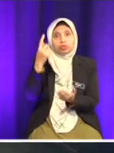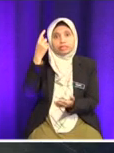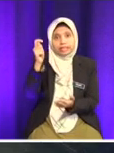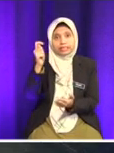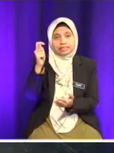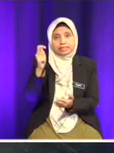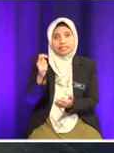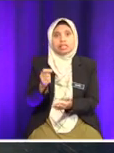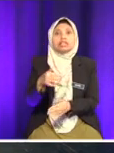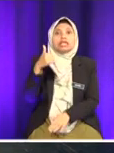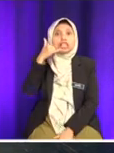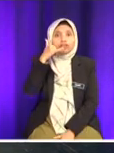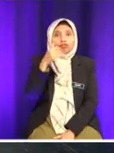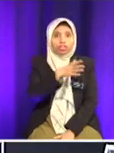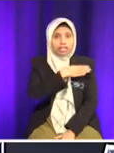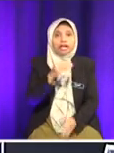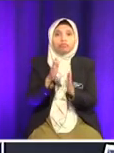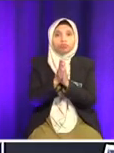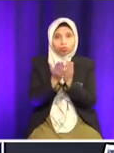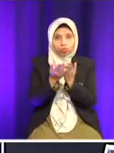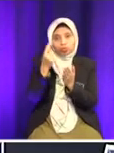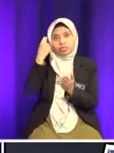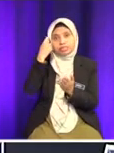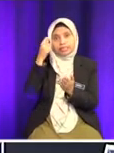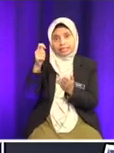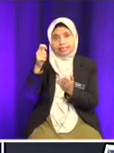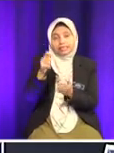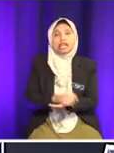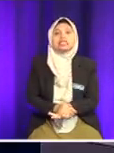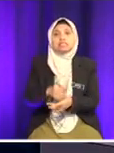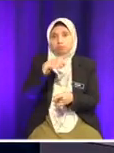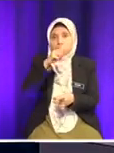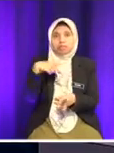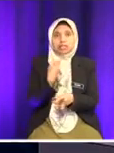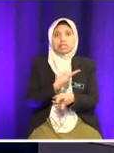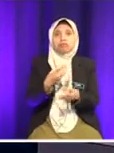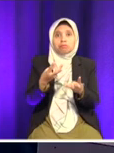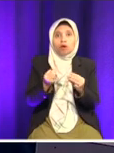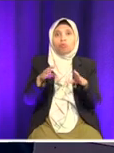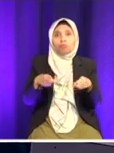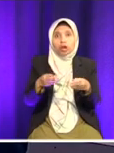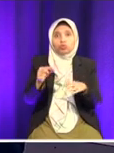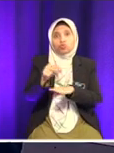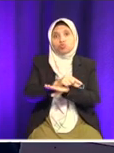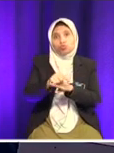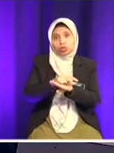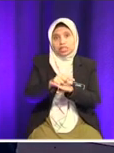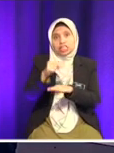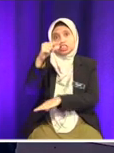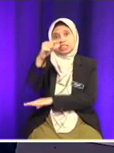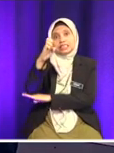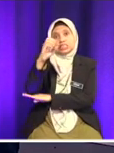dan juga buku sobat sejak lagi kita akan membuat explorasi Geo zebra ini menggunakan menggunakan